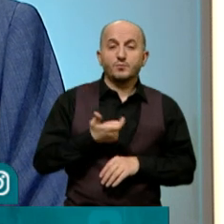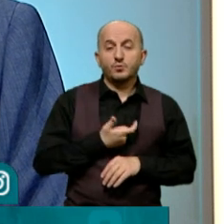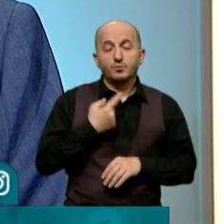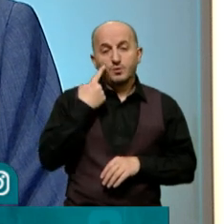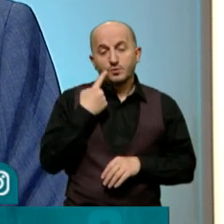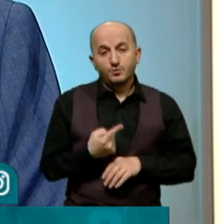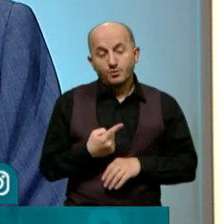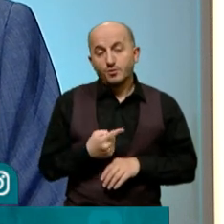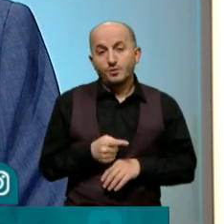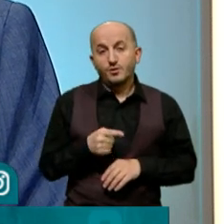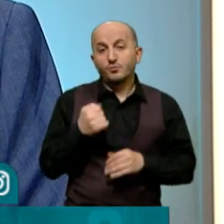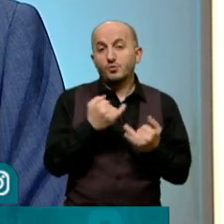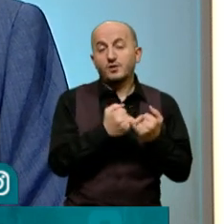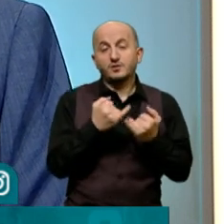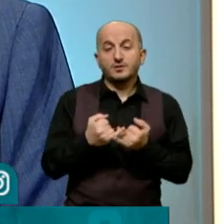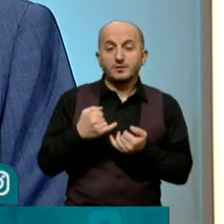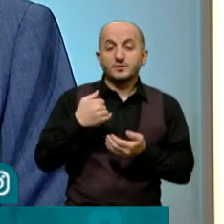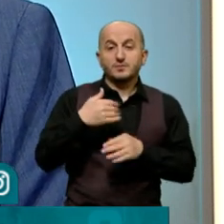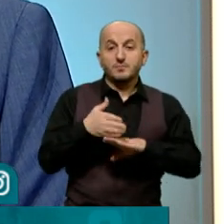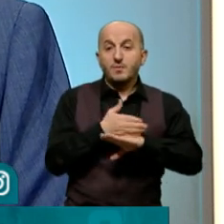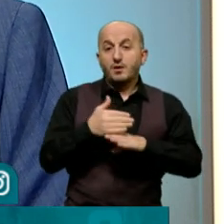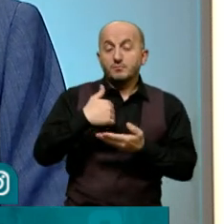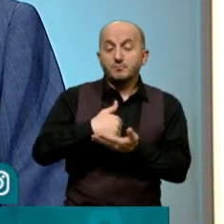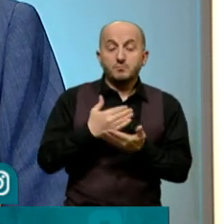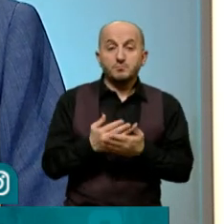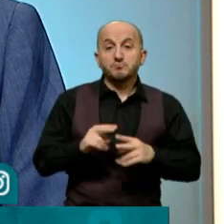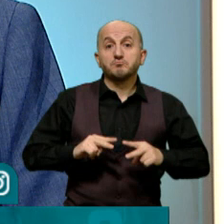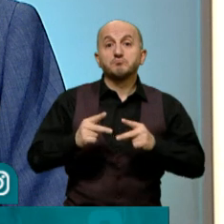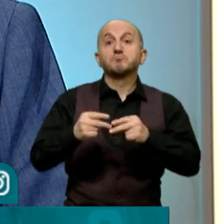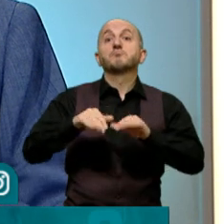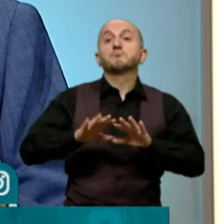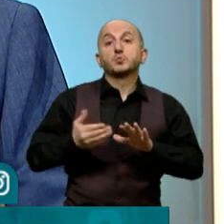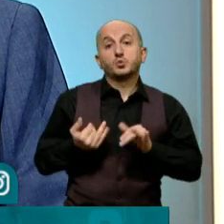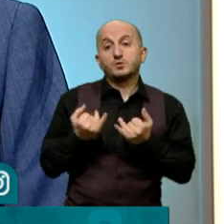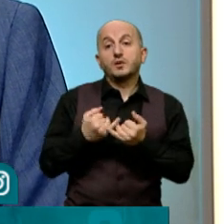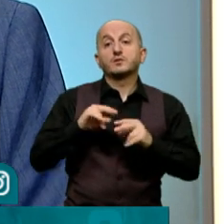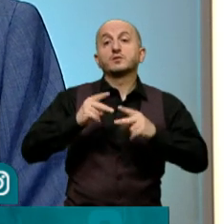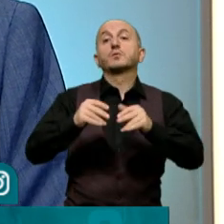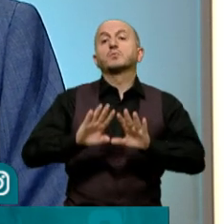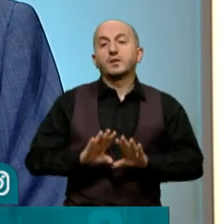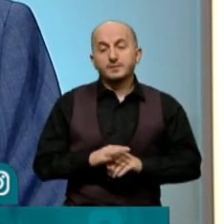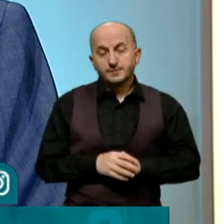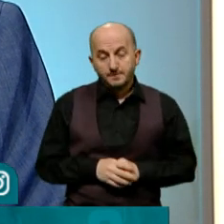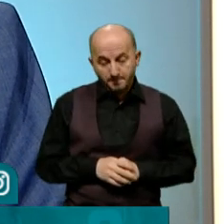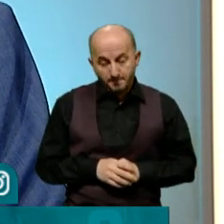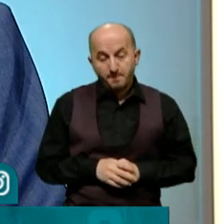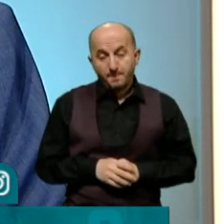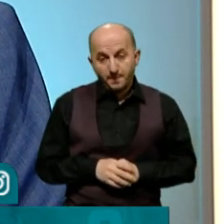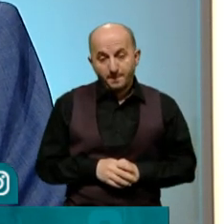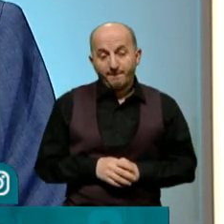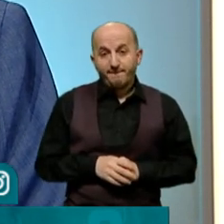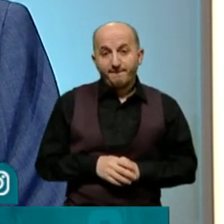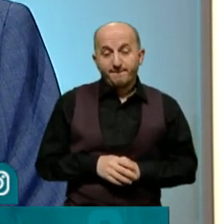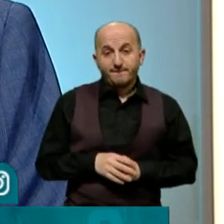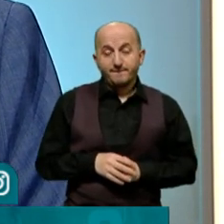göre bu kardeşlerimizin mirası, bu kendi çocukları olarak kabul ettikleri, evlat olarak aldıkları